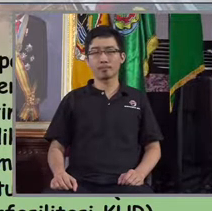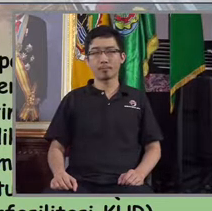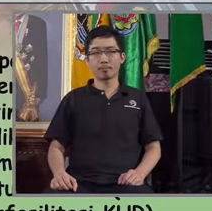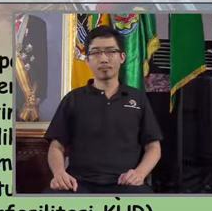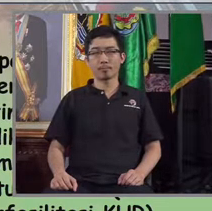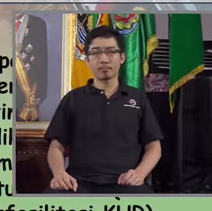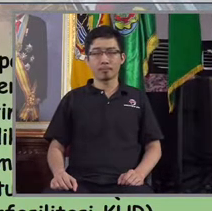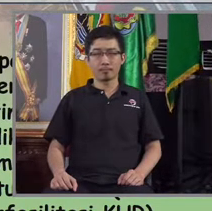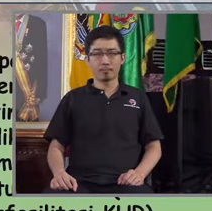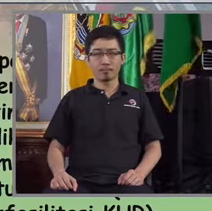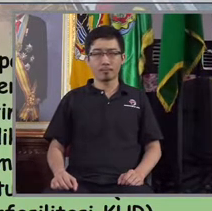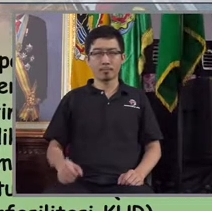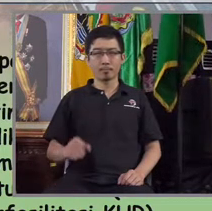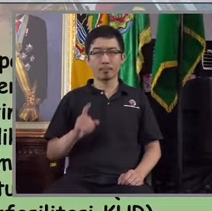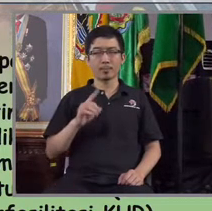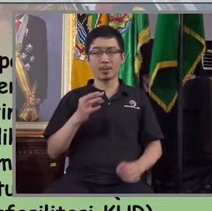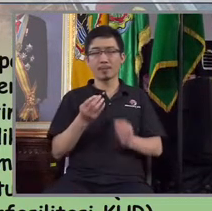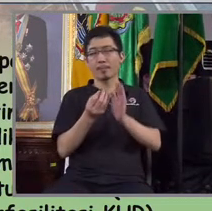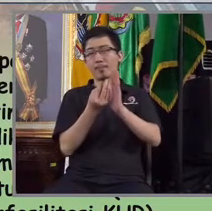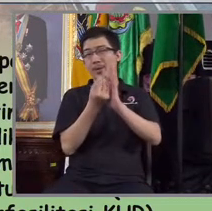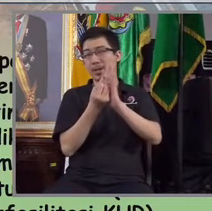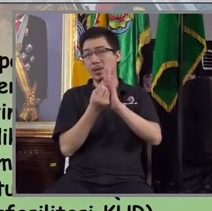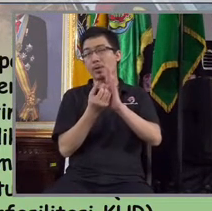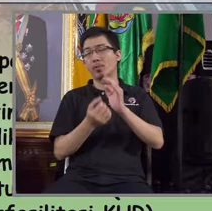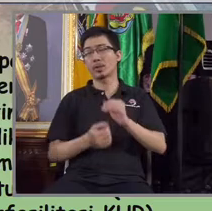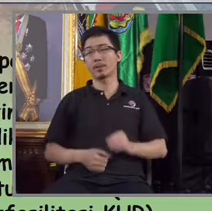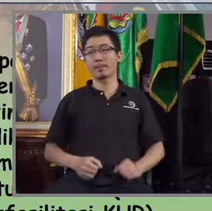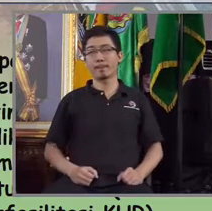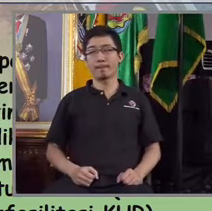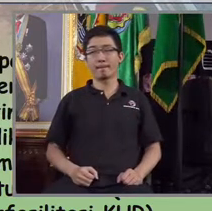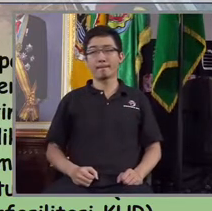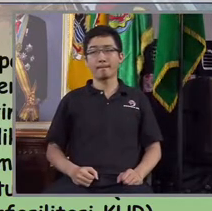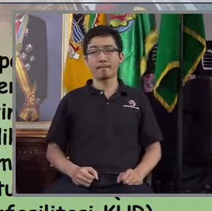Kemudian berkaitan dengan perekonomian,